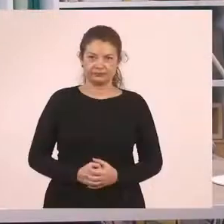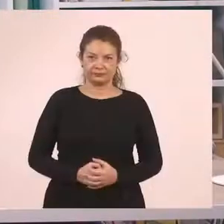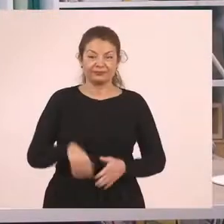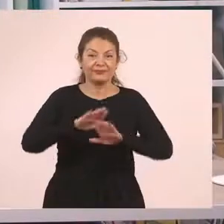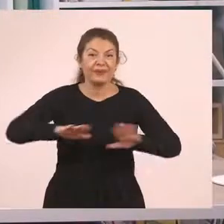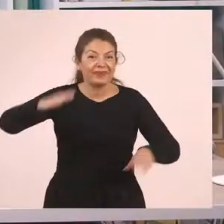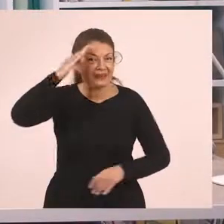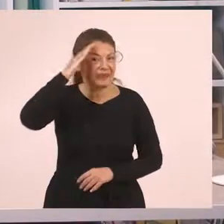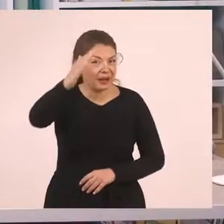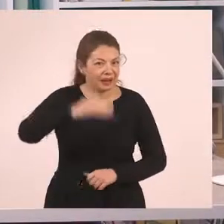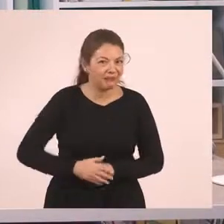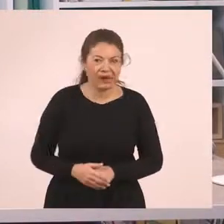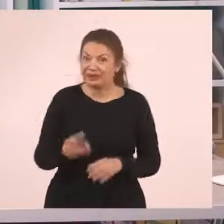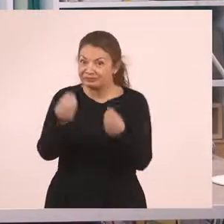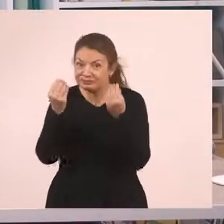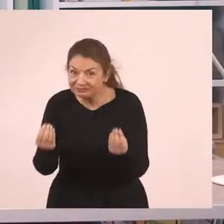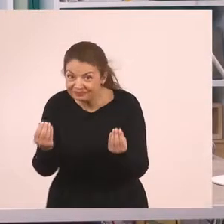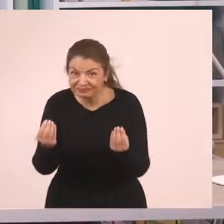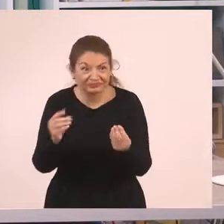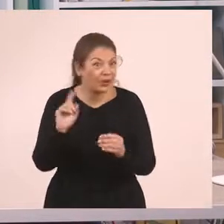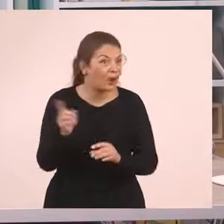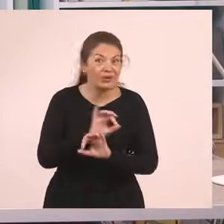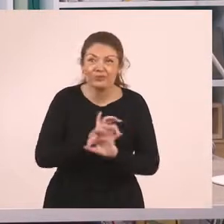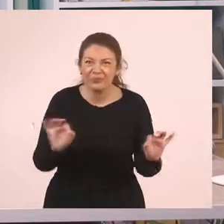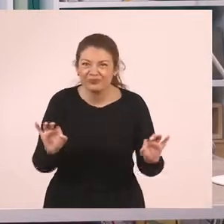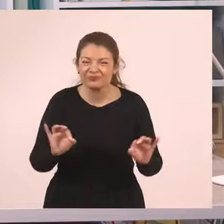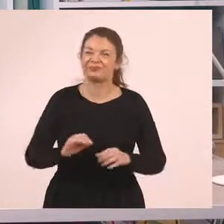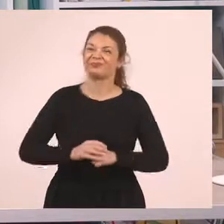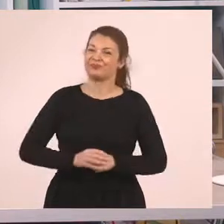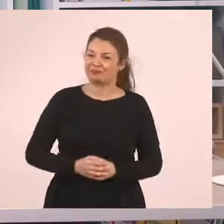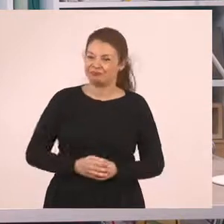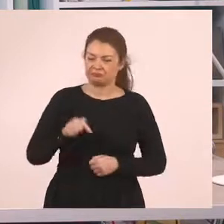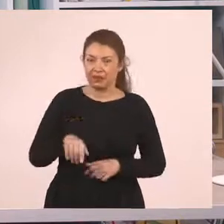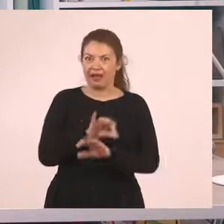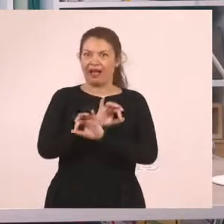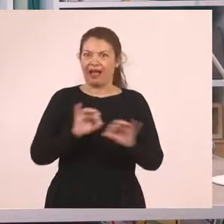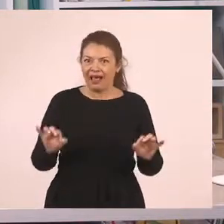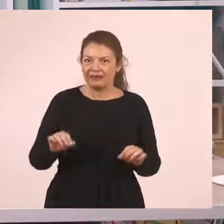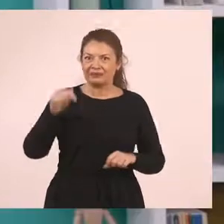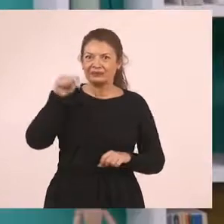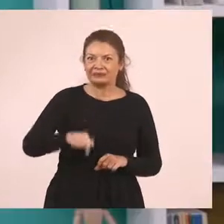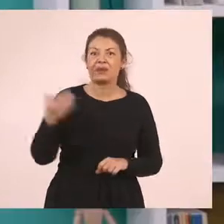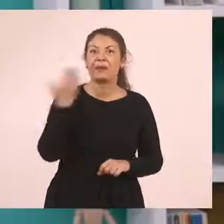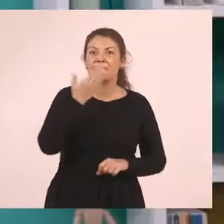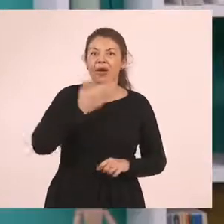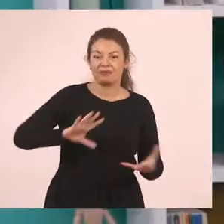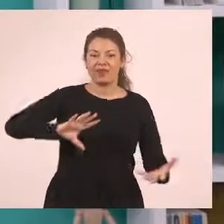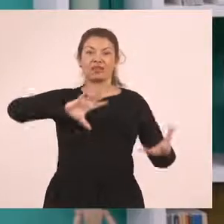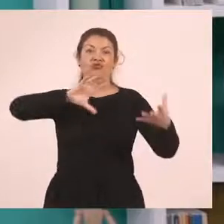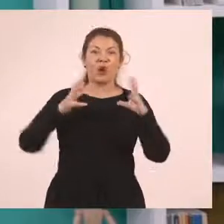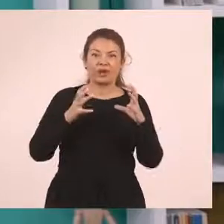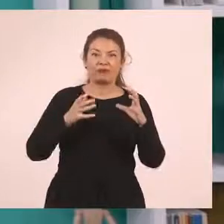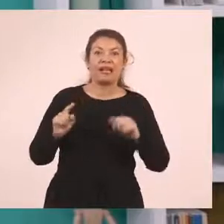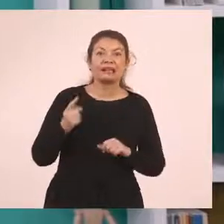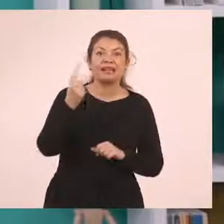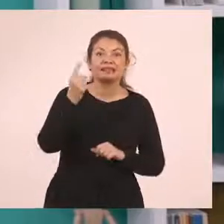Αγαπημένα μου παιδιά, καλημέρα. Πώς είστε, είμαστε καλά? Λοιπόν, είμαστε έτοιμοι να ξεκινήσουμε το ταξίδι μας. Ταξίδι λοιπόν στη